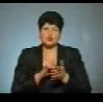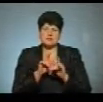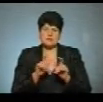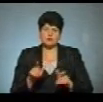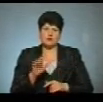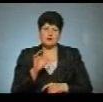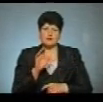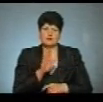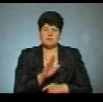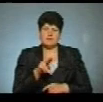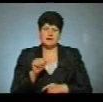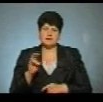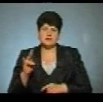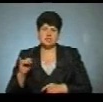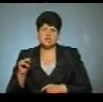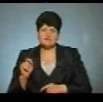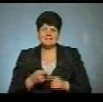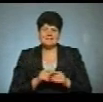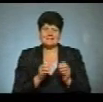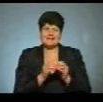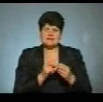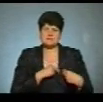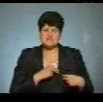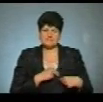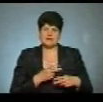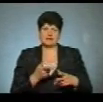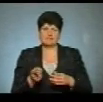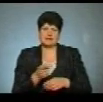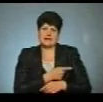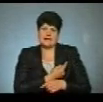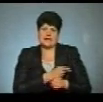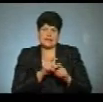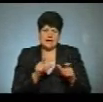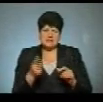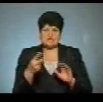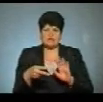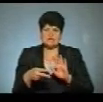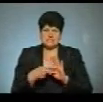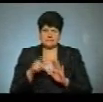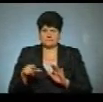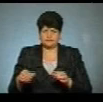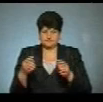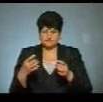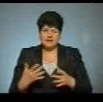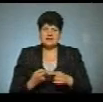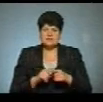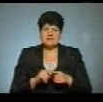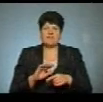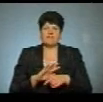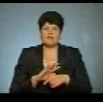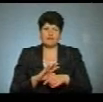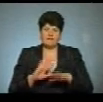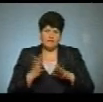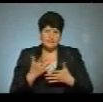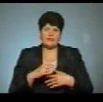Володимир Паничев. За його словами, це 10 працівників лікарні та 27 пацієнтів. Ці випадки лабораторно підтверджені.